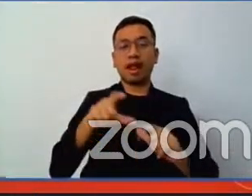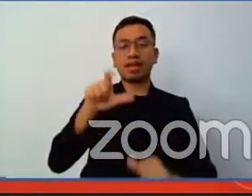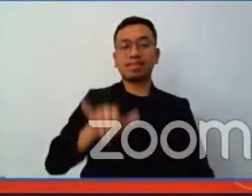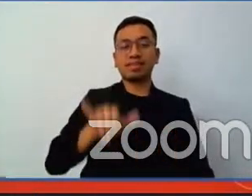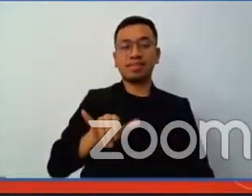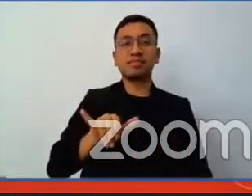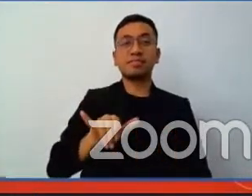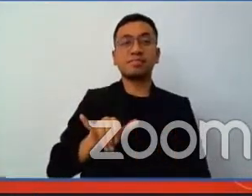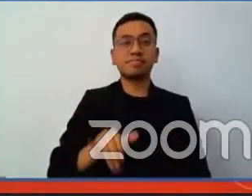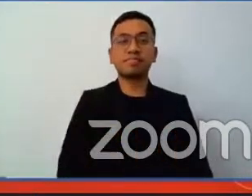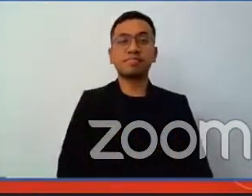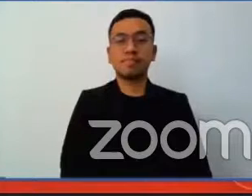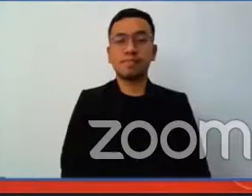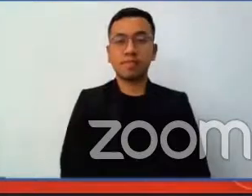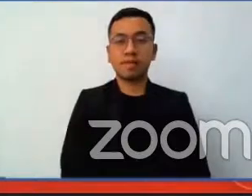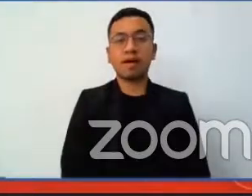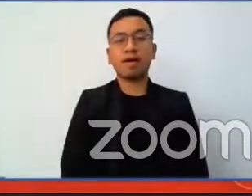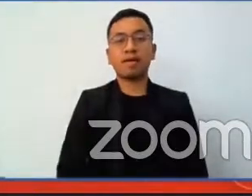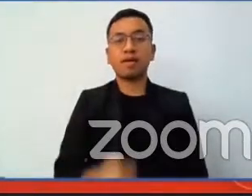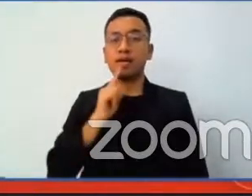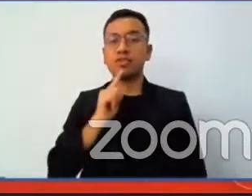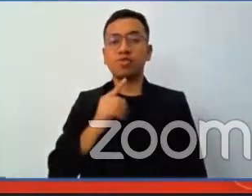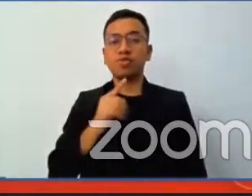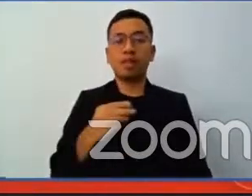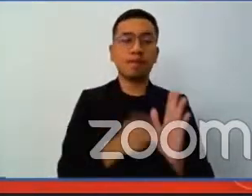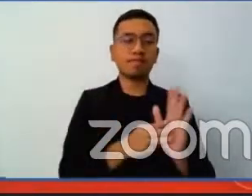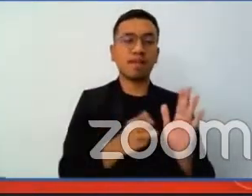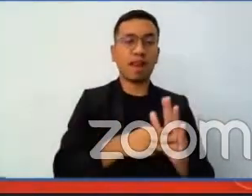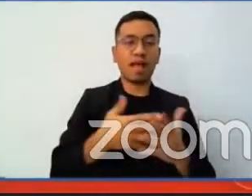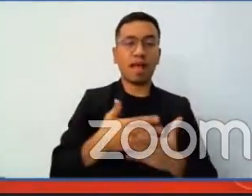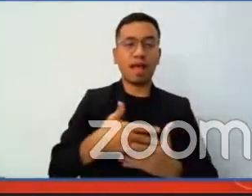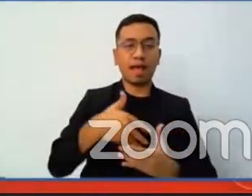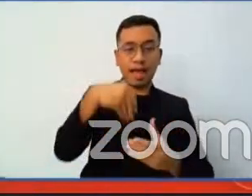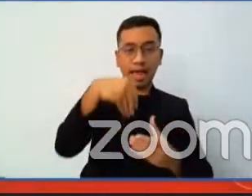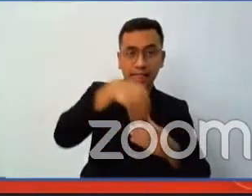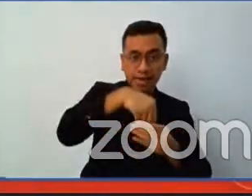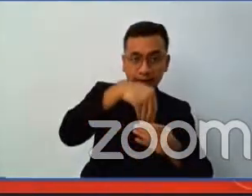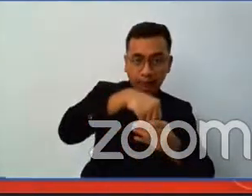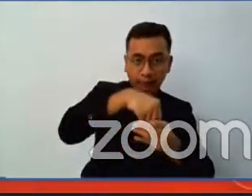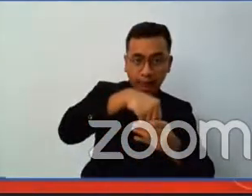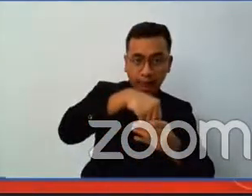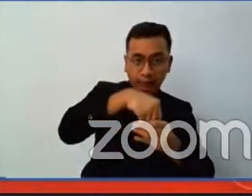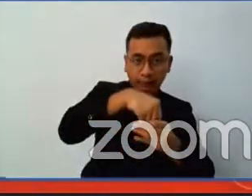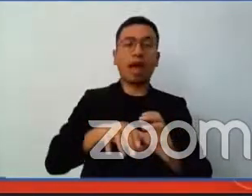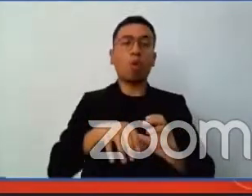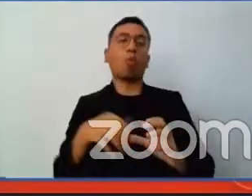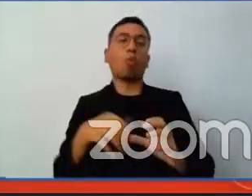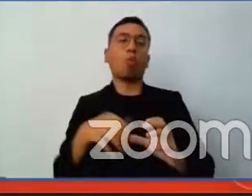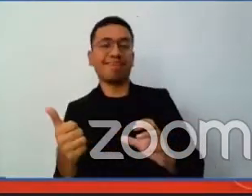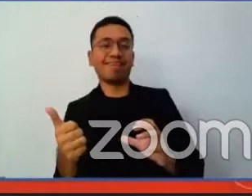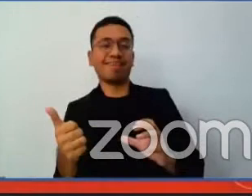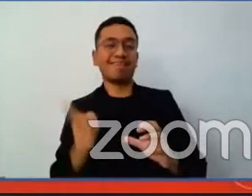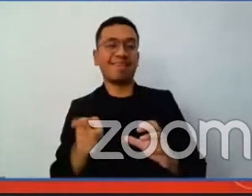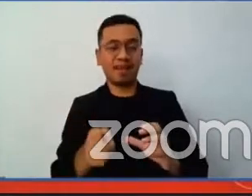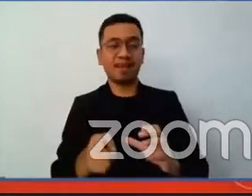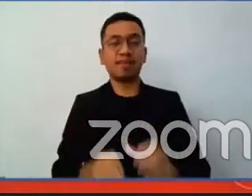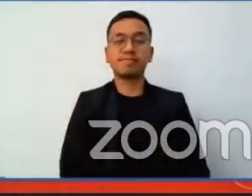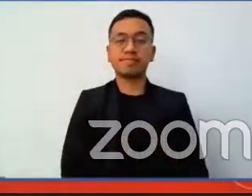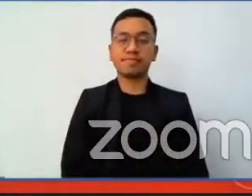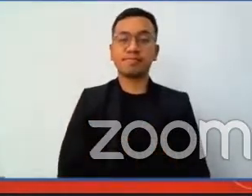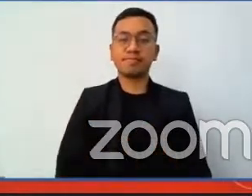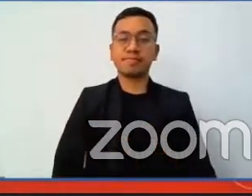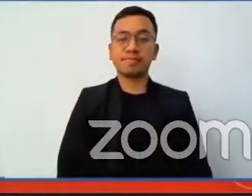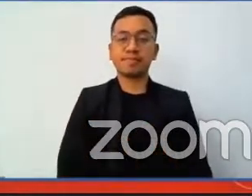dari siswa itu sendiri. Jadi ada faktor internalnya dan ada faktor eksternalnya juga dari tantangan yang